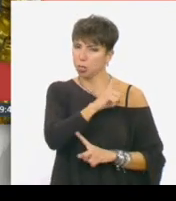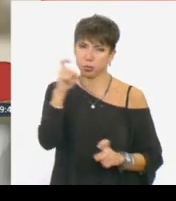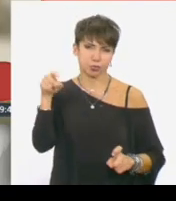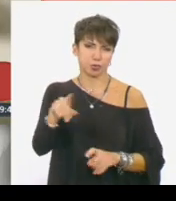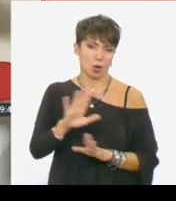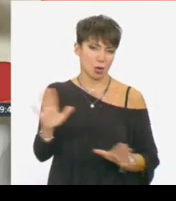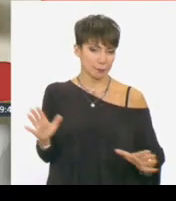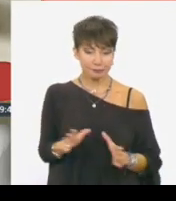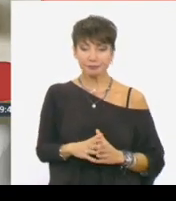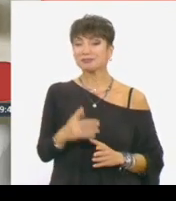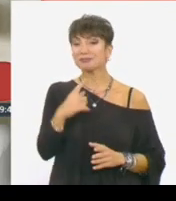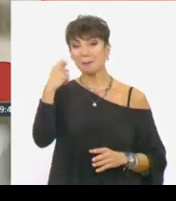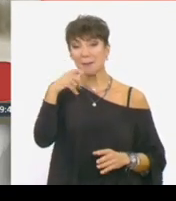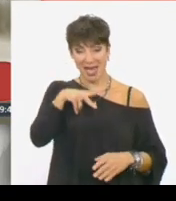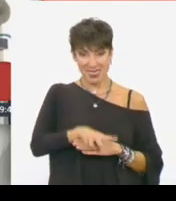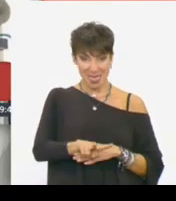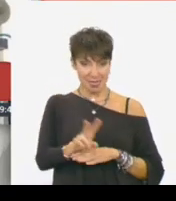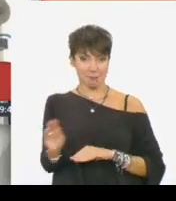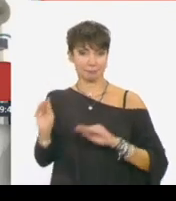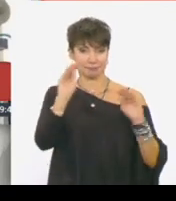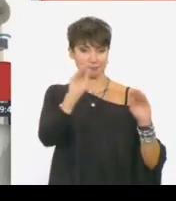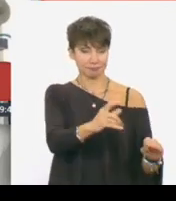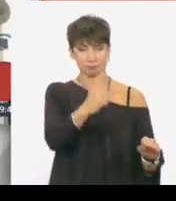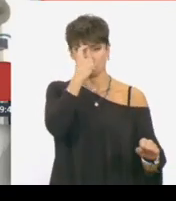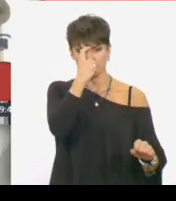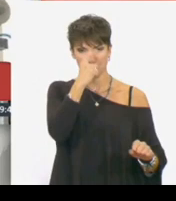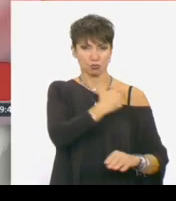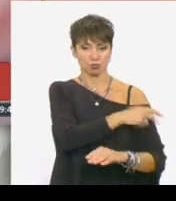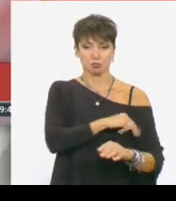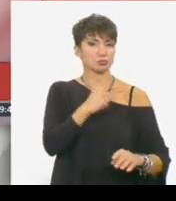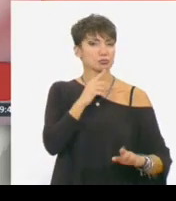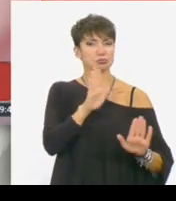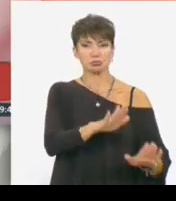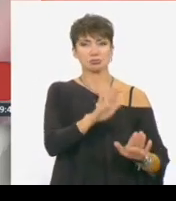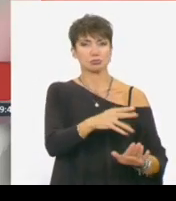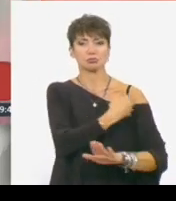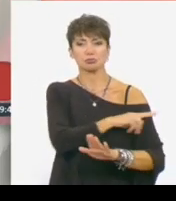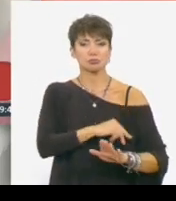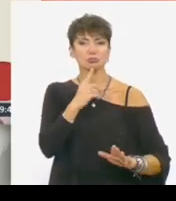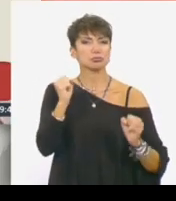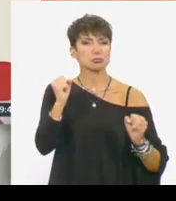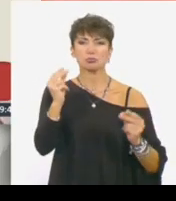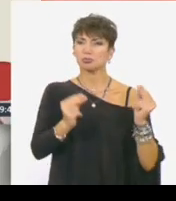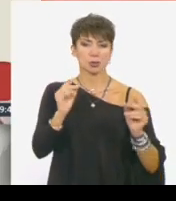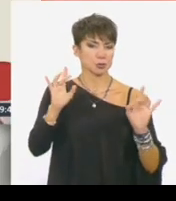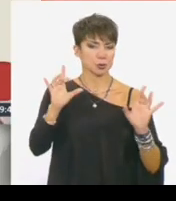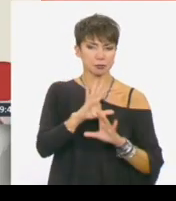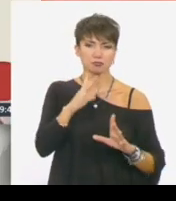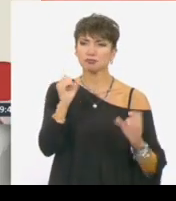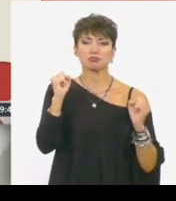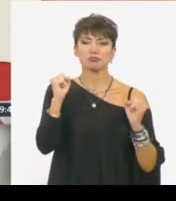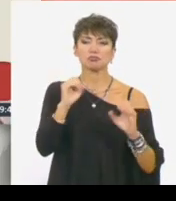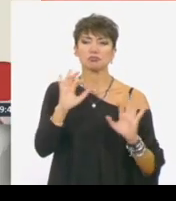περιστατικό. Η μητέρα με τα διδυμάκια μεταφέρθηκαν στο νοσοκομείο της Κέρκυρας, όπου νοσηλεύονται χωρίς να διατρέχει κίνδυνο η υγεία τους. Είναι πολύ καλά στην υγεία